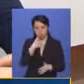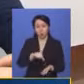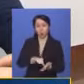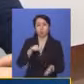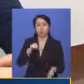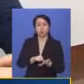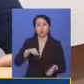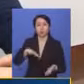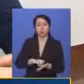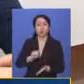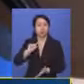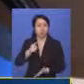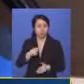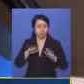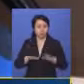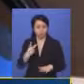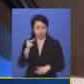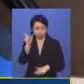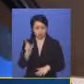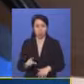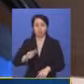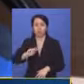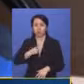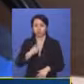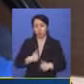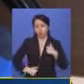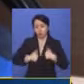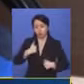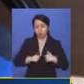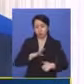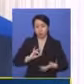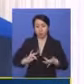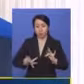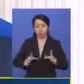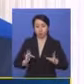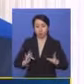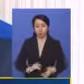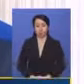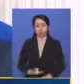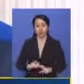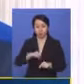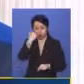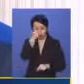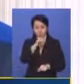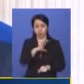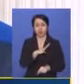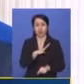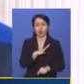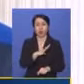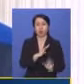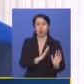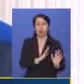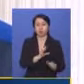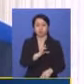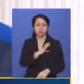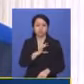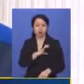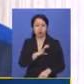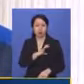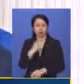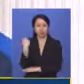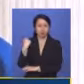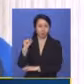2 участников заняли 1-е места и 2 человека – 2-е. Состязания проходили онлайн. Этот год у нас был урожайный. Я